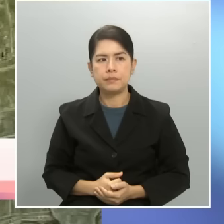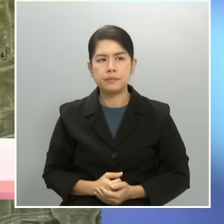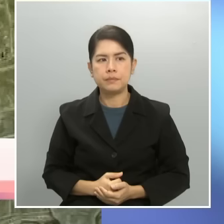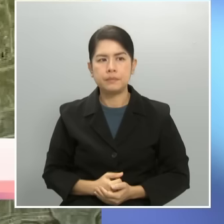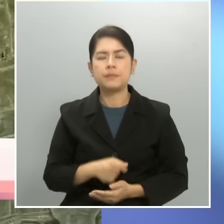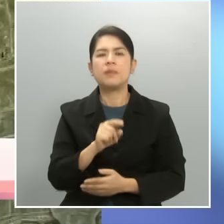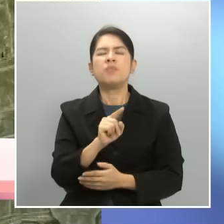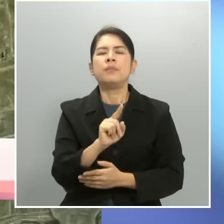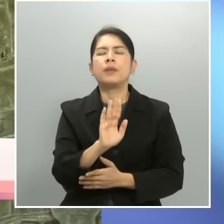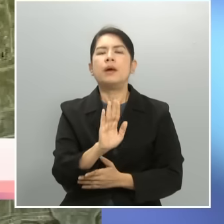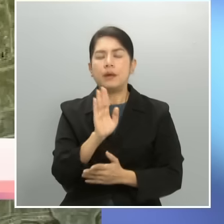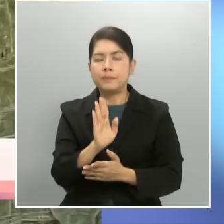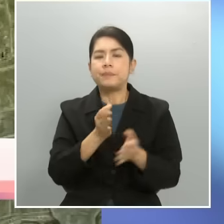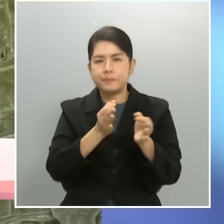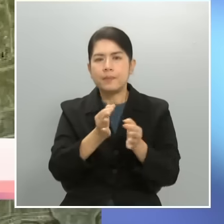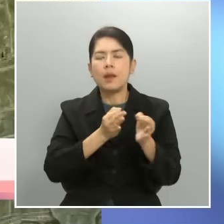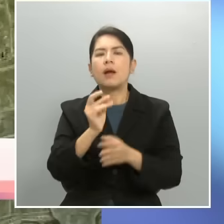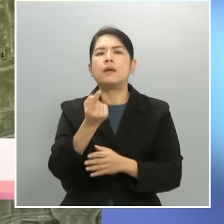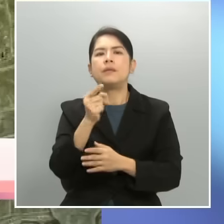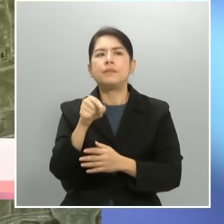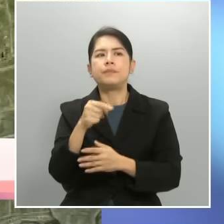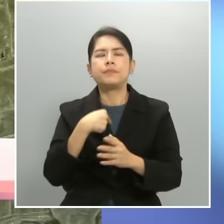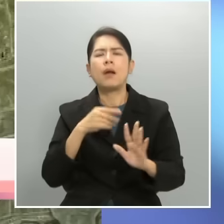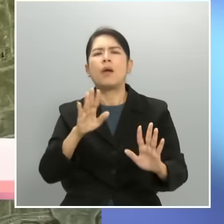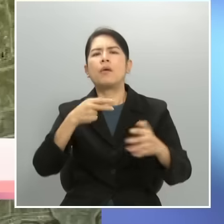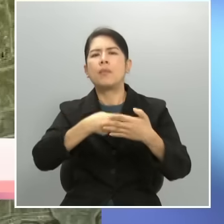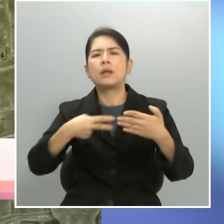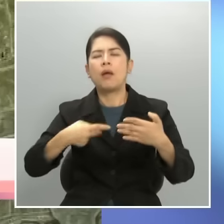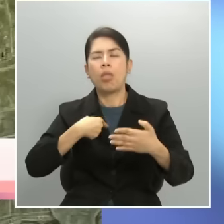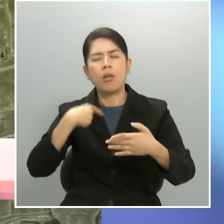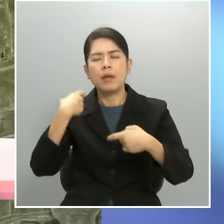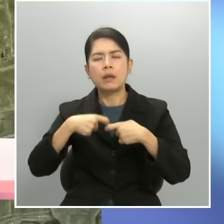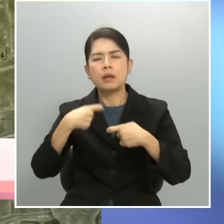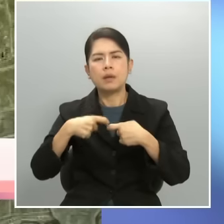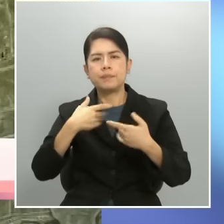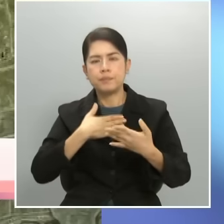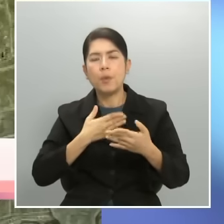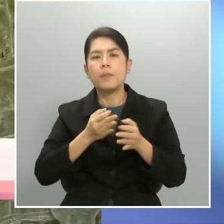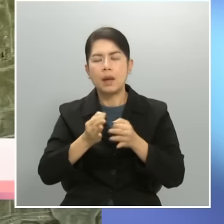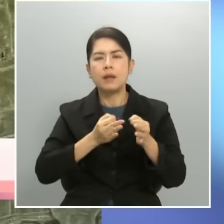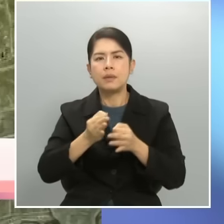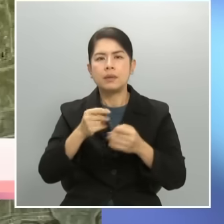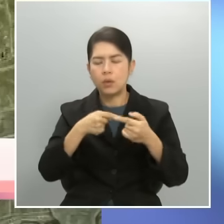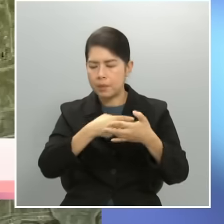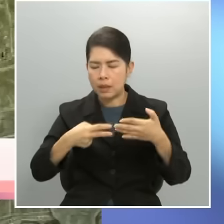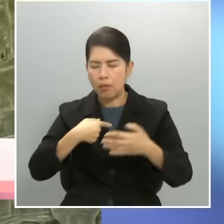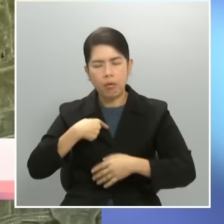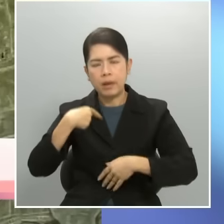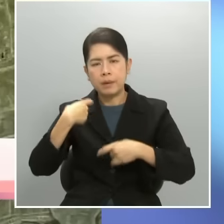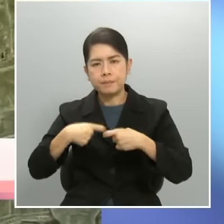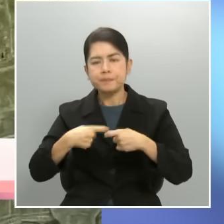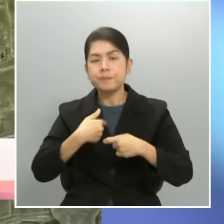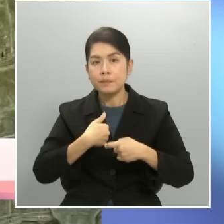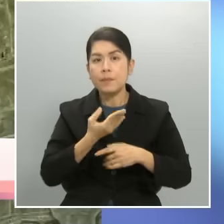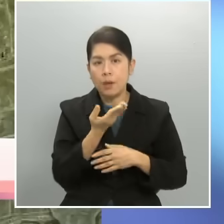คุณผู้ชมอย่างนี้เดี๋ยวอธิบายให้ฟังเอาไม่ต้องไปศึกษาให้ฟังเองดีกว่าเขียนงงๆเนี่ยคือรูปนี้เนี่ย